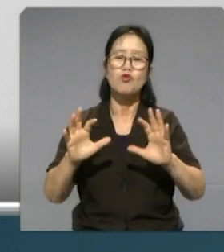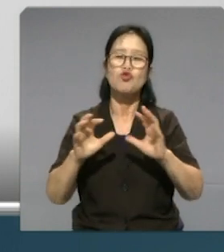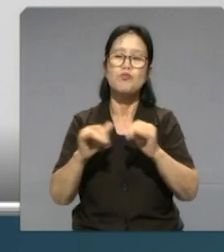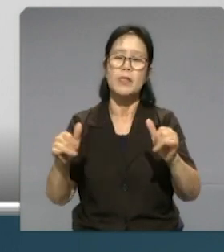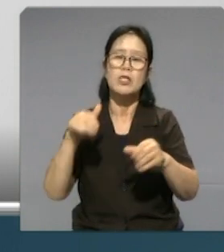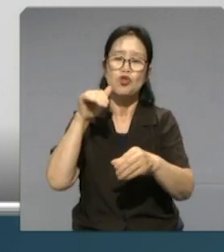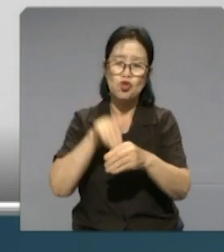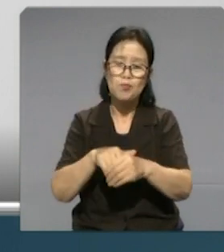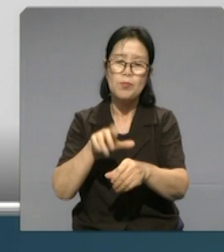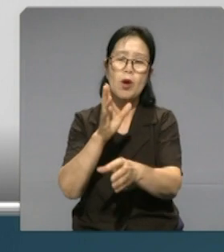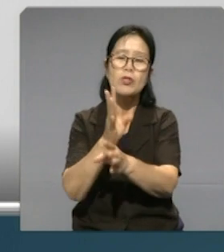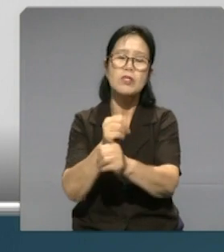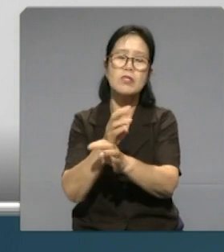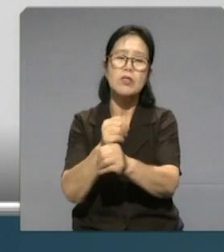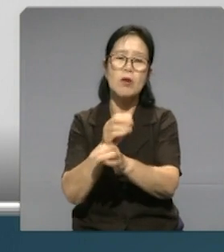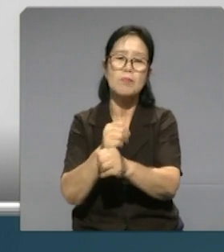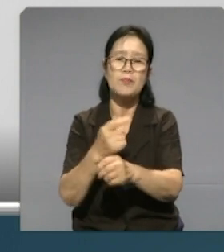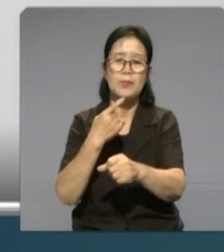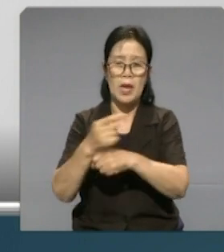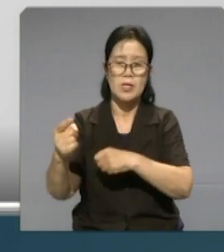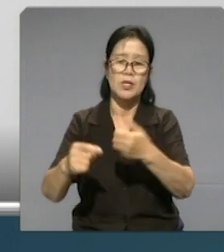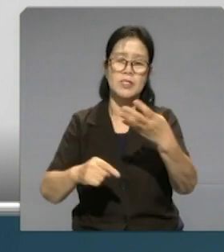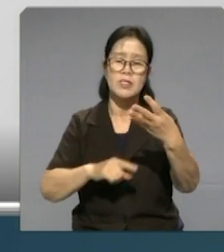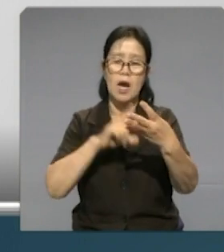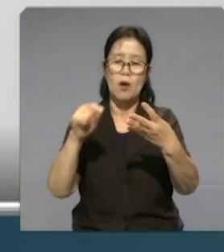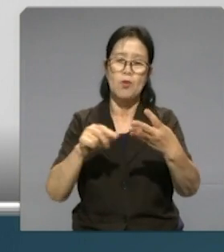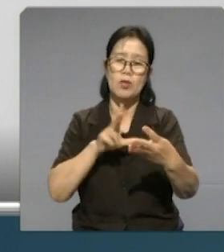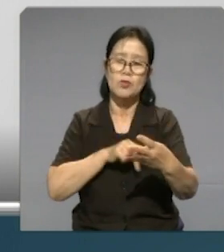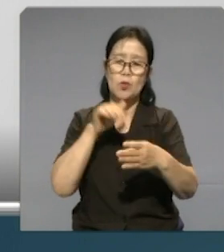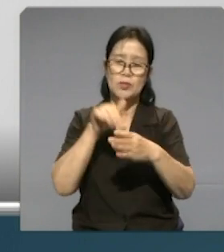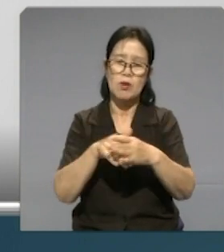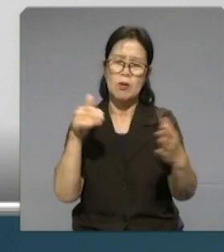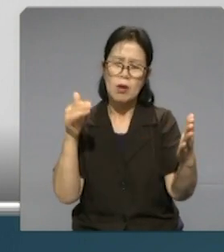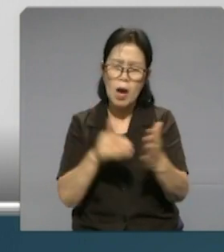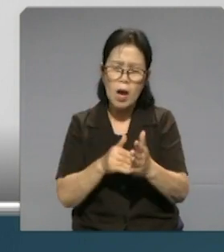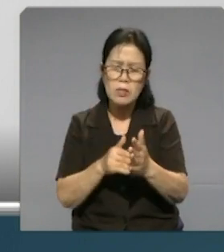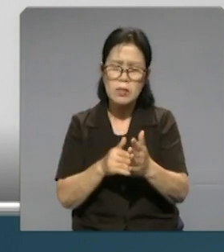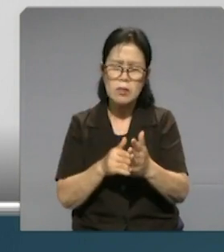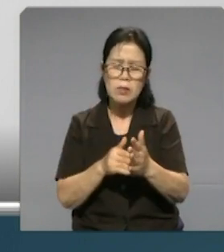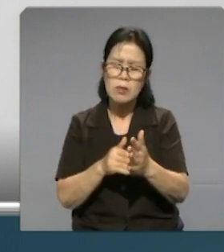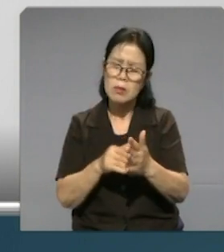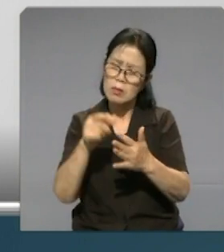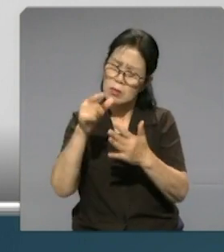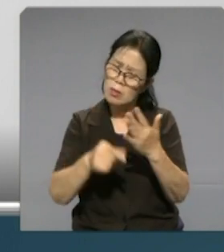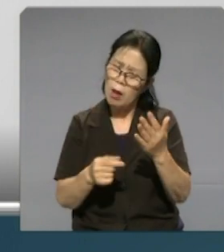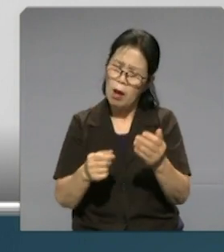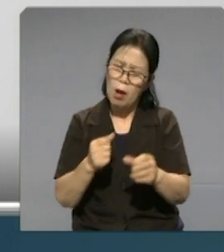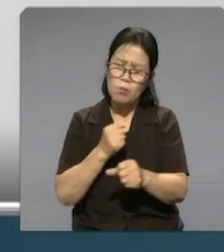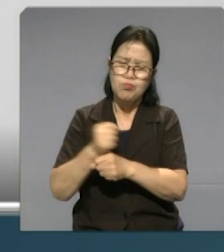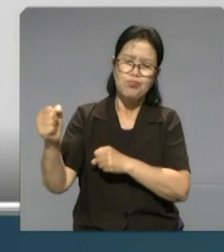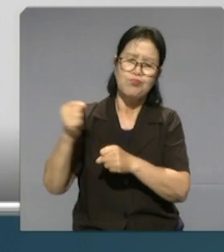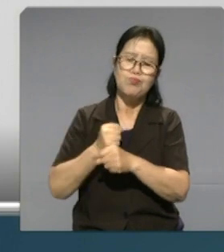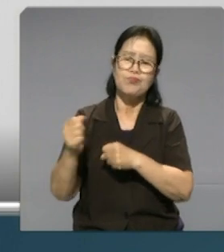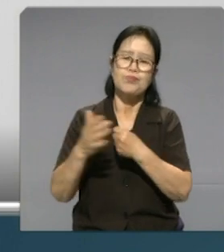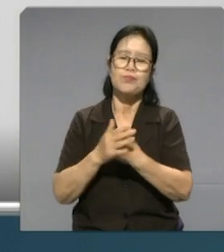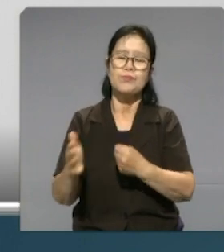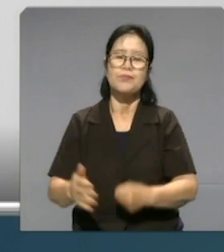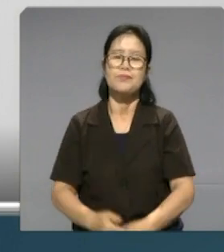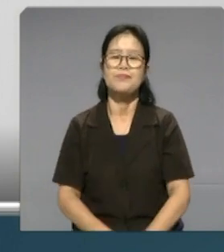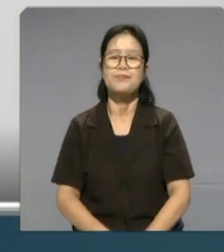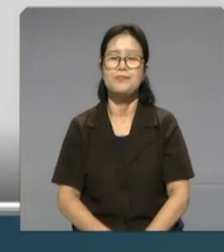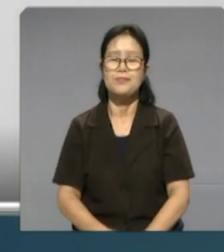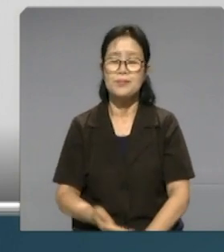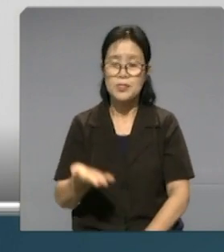국민투표 시점으로 제시된 내년 4월 총선까지 달려가기 일정이 빠듯하기 때문일 겁니다.